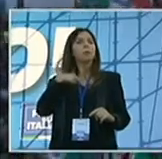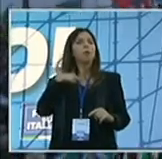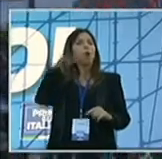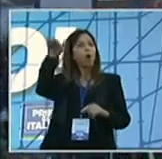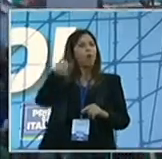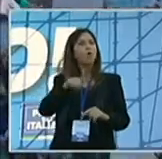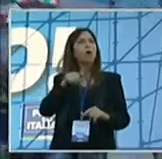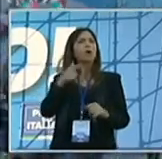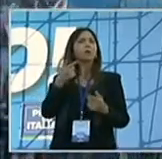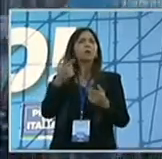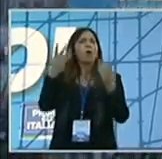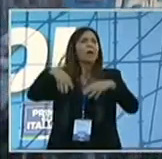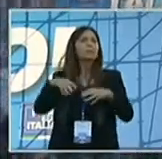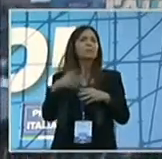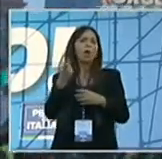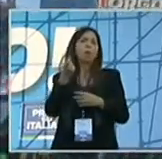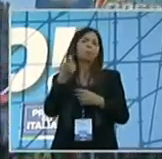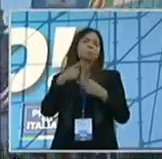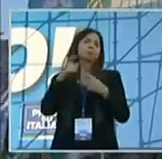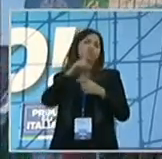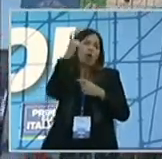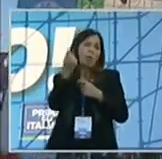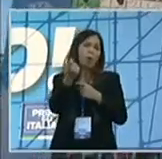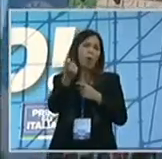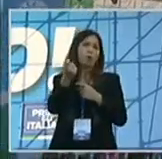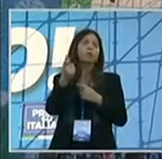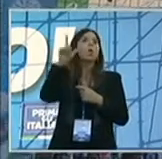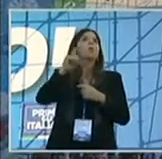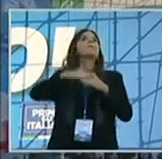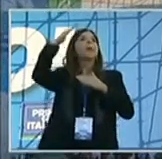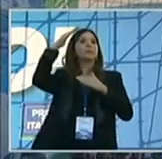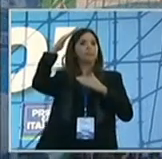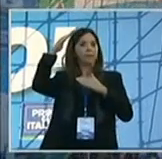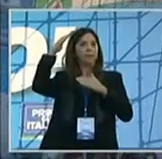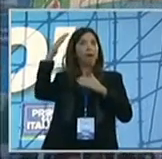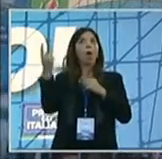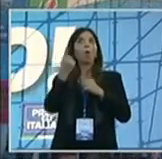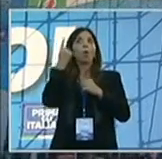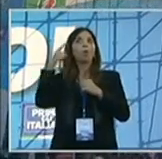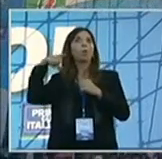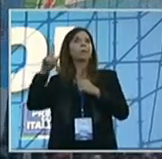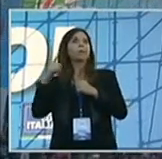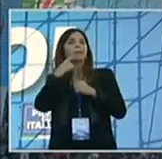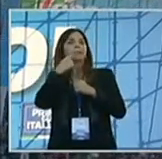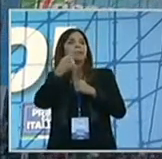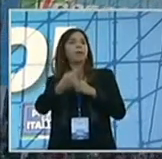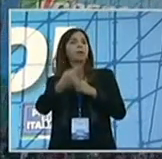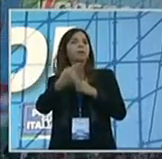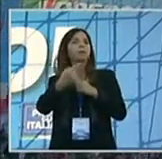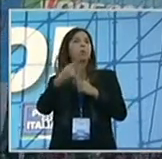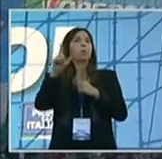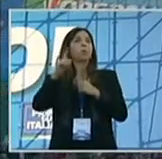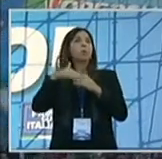L'abbiamo convocata in pochi giorni quella manifestazione, di lunedì mattina. Qualcuno nel PD ha detto: di